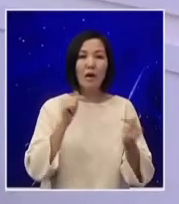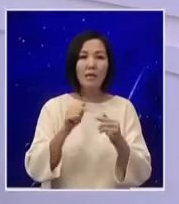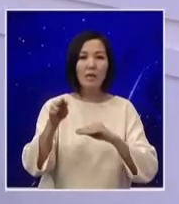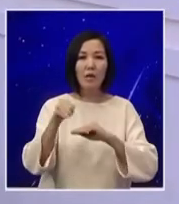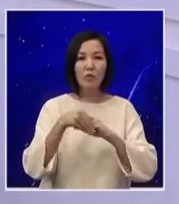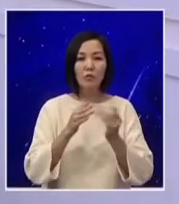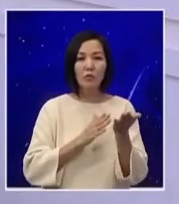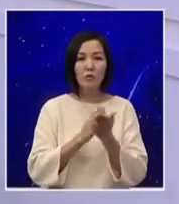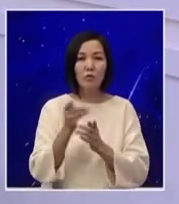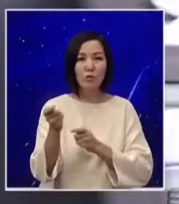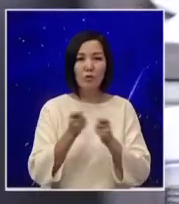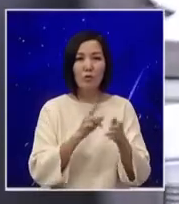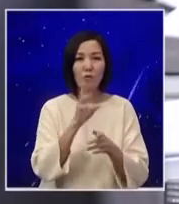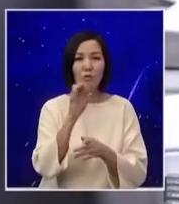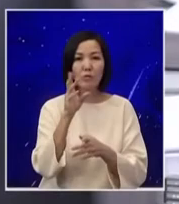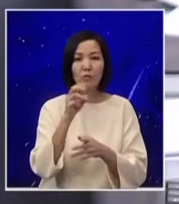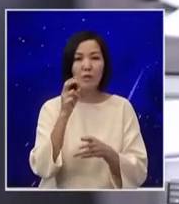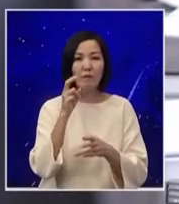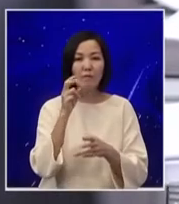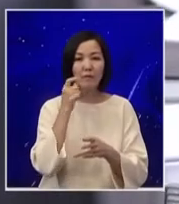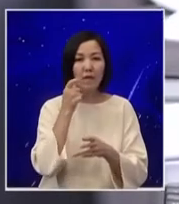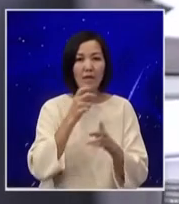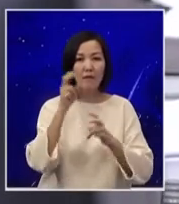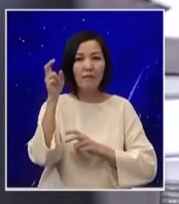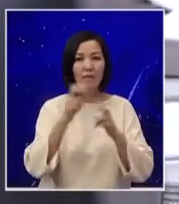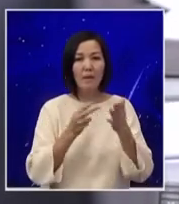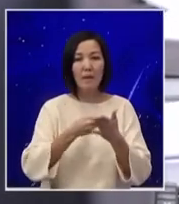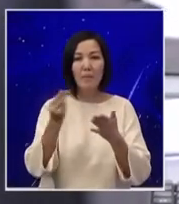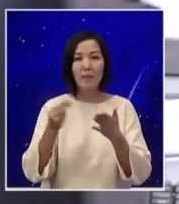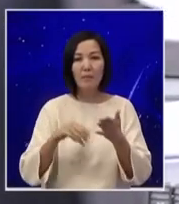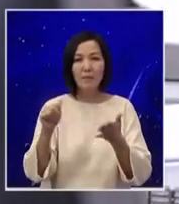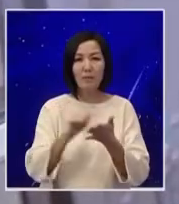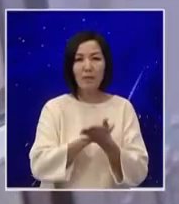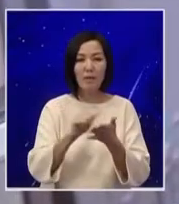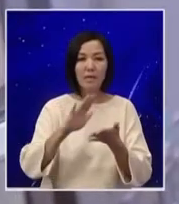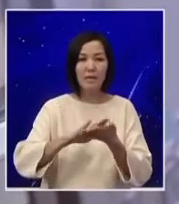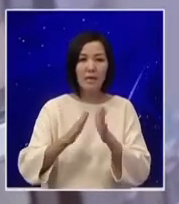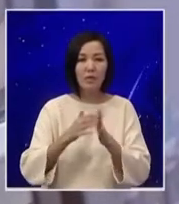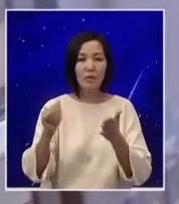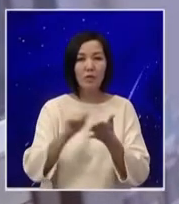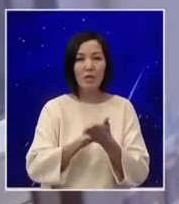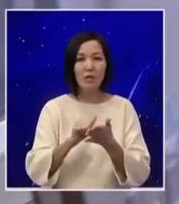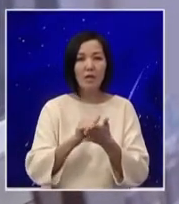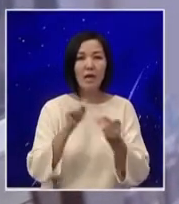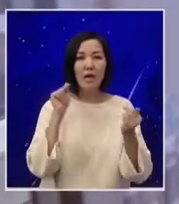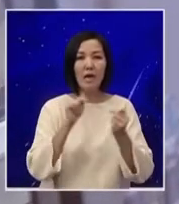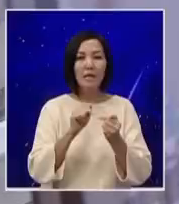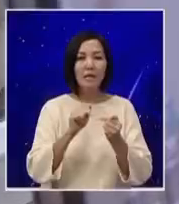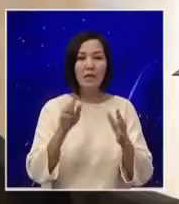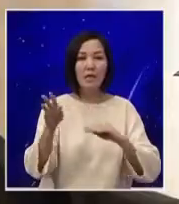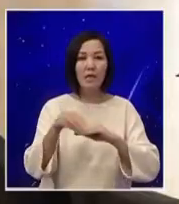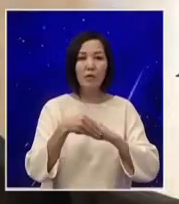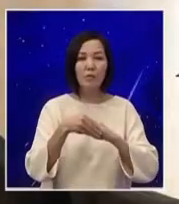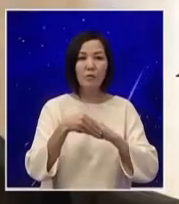службой и руководством аксуского сахарного завода подписан меморандум согласно документу антикоррупционное ведомство будет